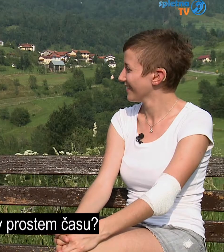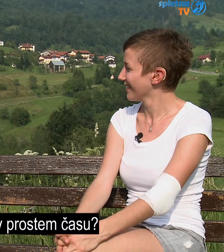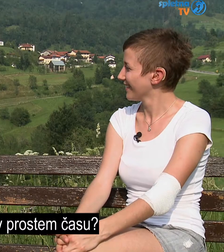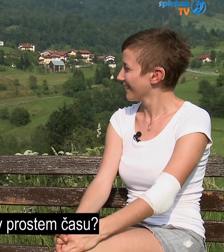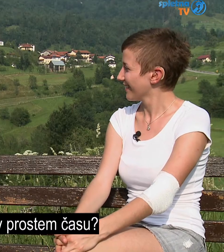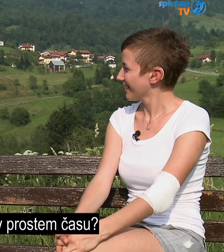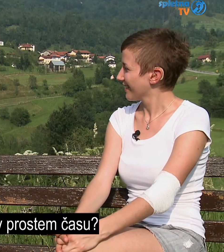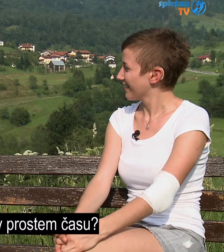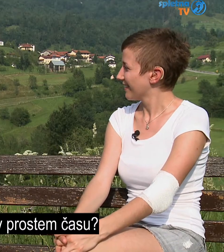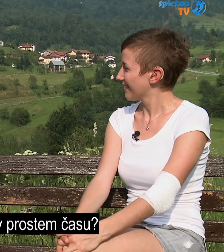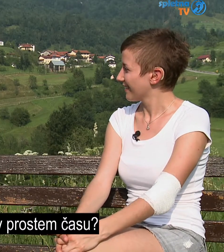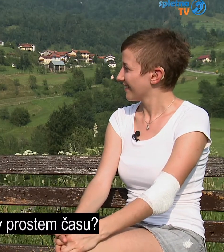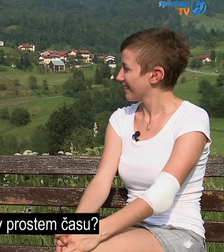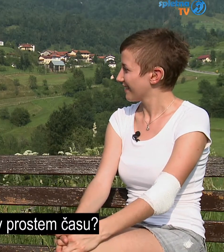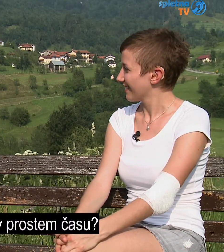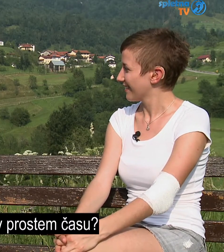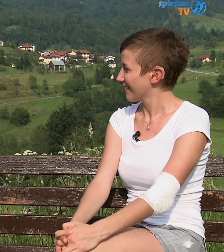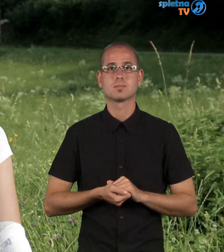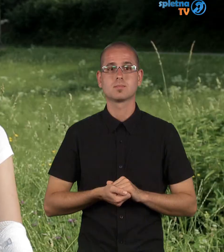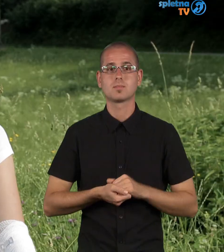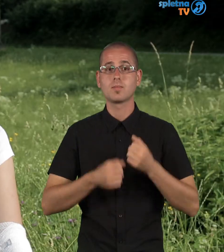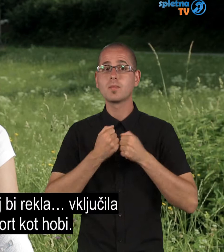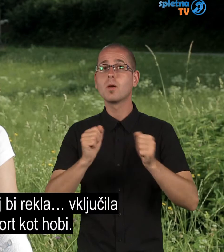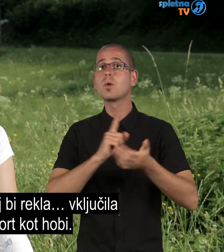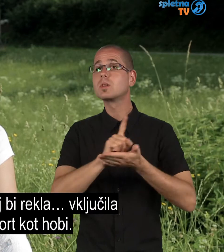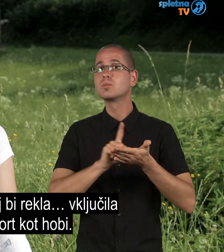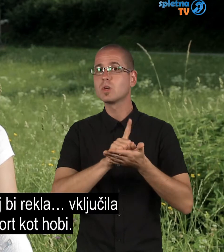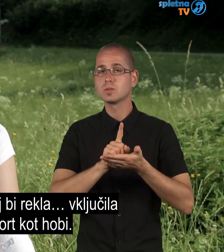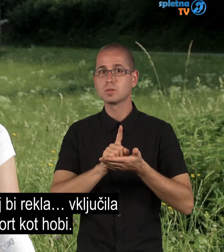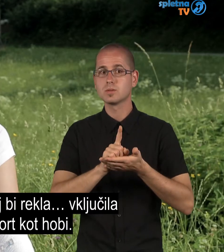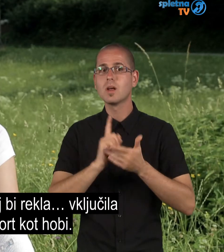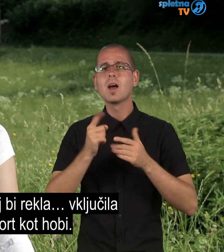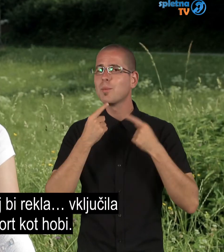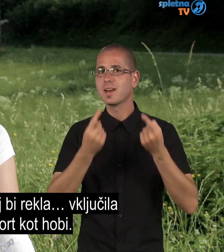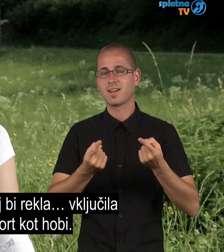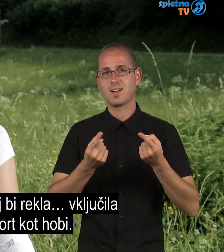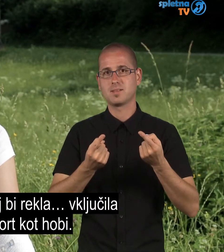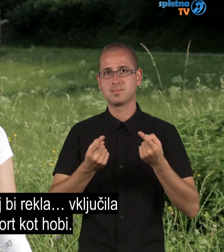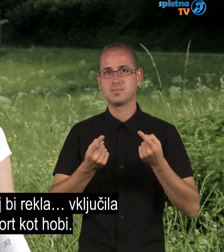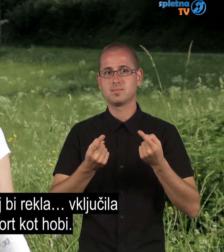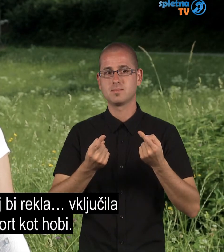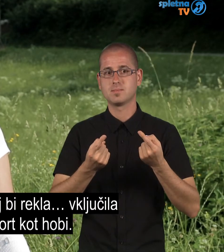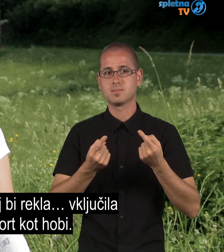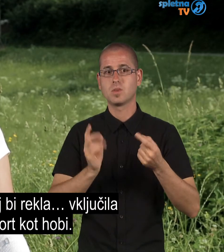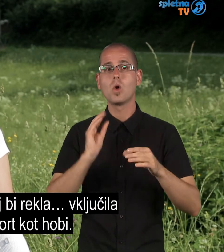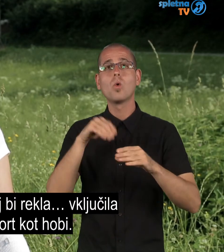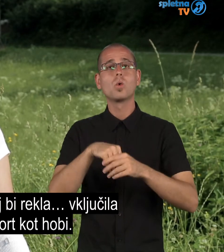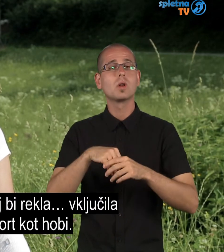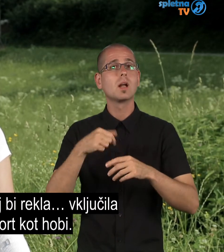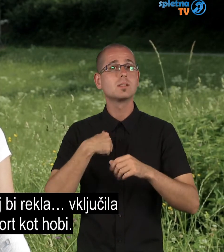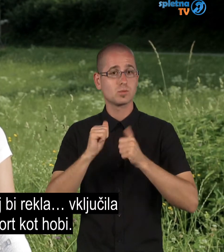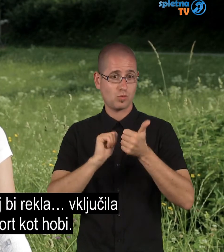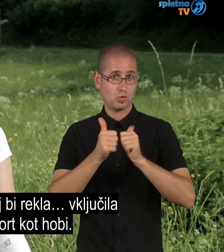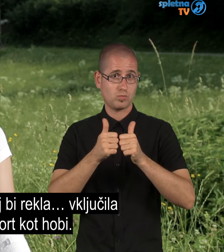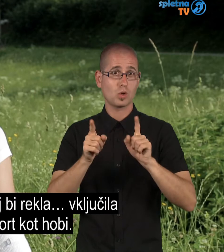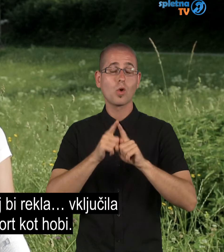Kaj pa počnete v prostem času? V prostem času, kaj bi rekla, vključila sem